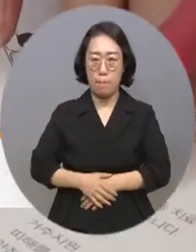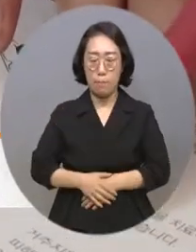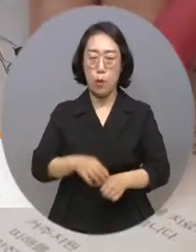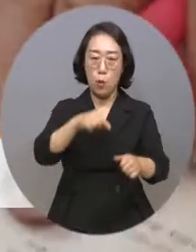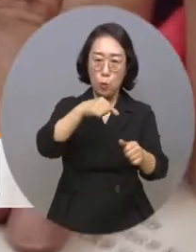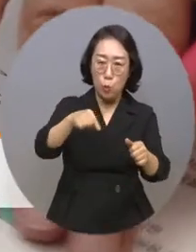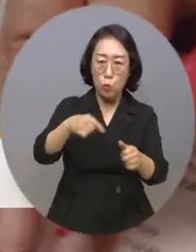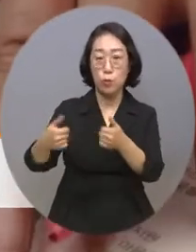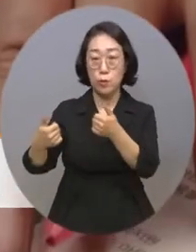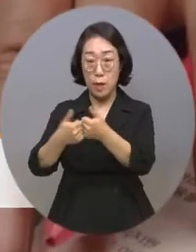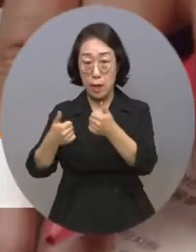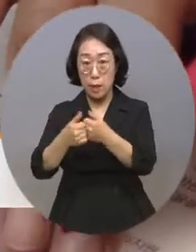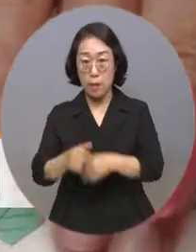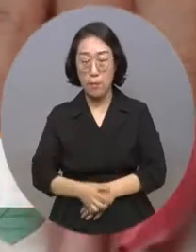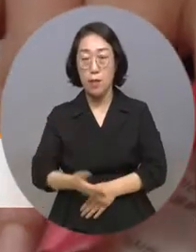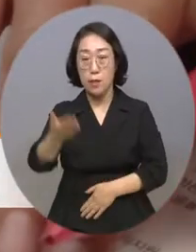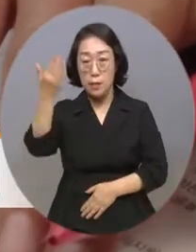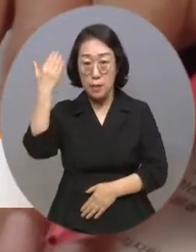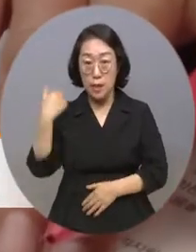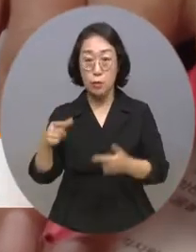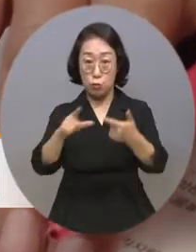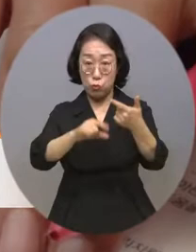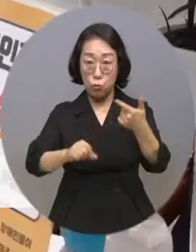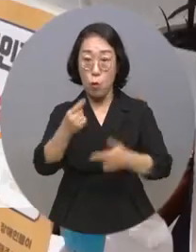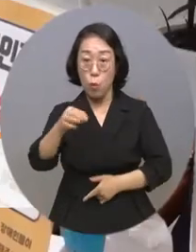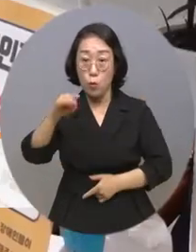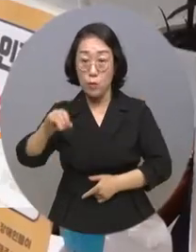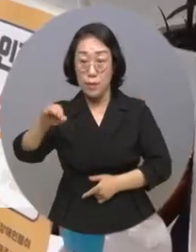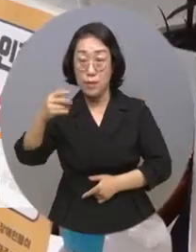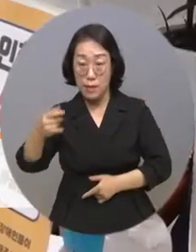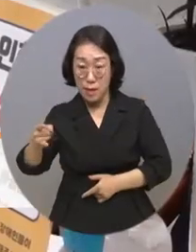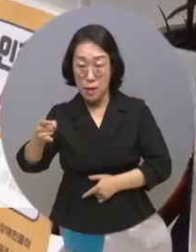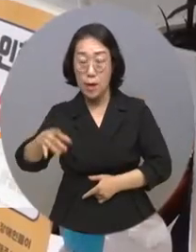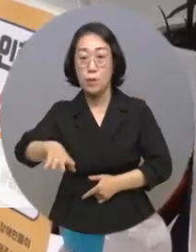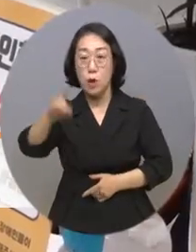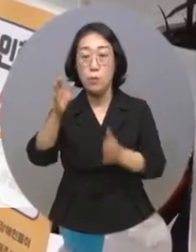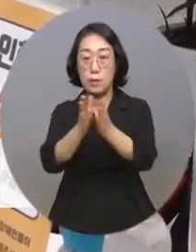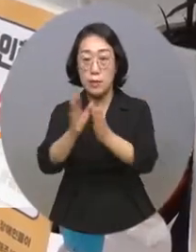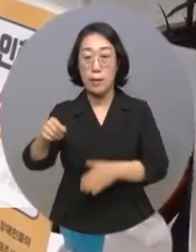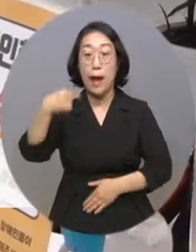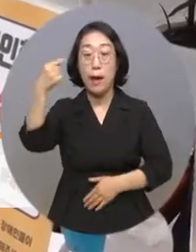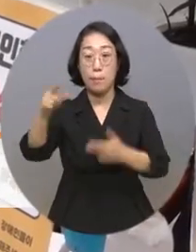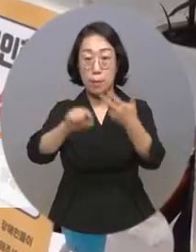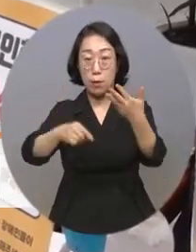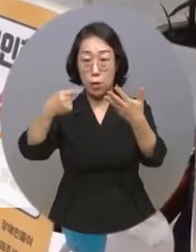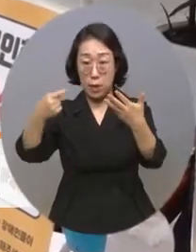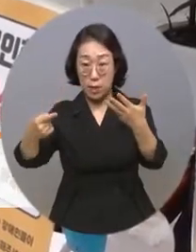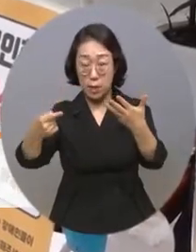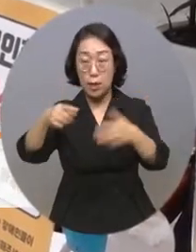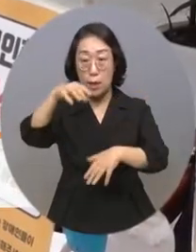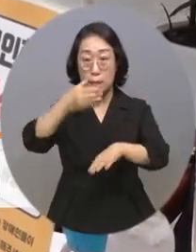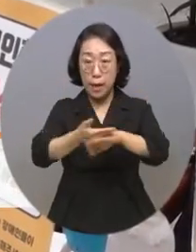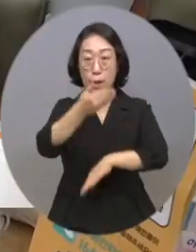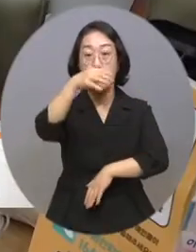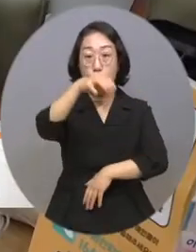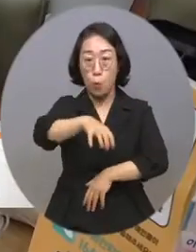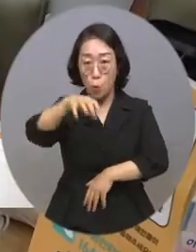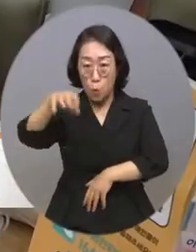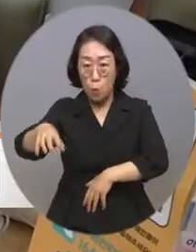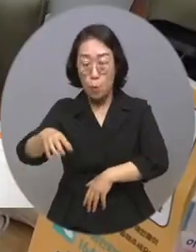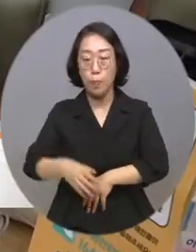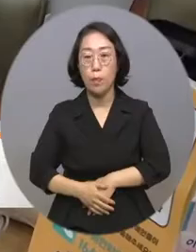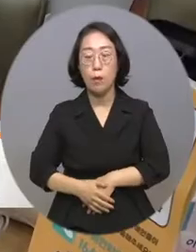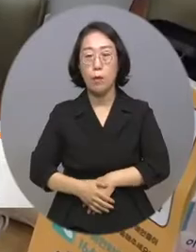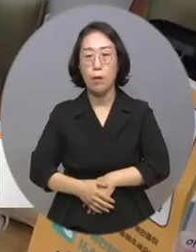지난 6월 홍천군과 인제군에서 시작됐으며 다음 8월 1일 영월군과 정선군에 이어 올해